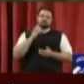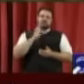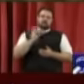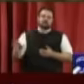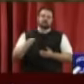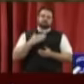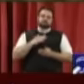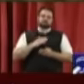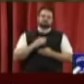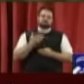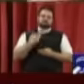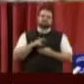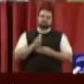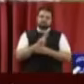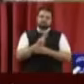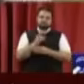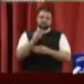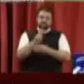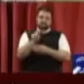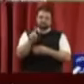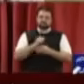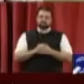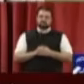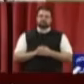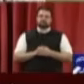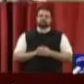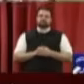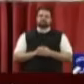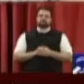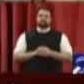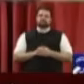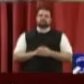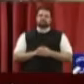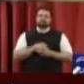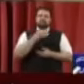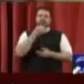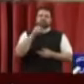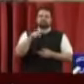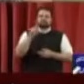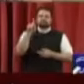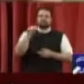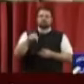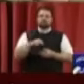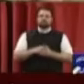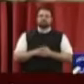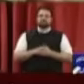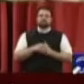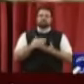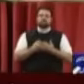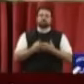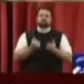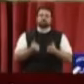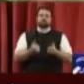vrei să fie niciodată. Și asta, bineînțeles. asta e posibil. Dar ia să zici tu, Niculina, de ce